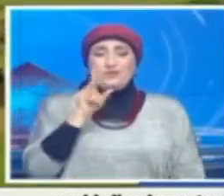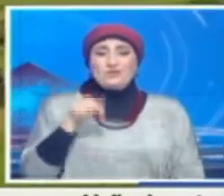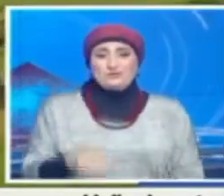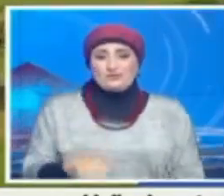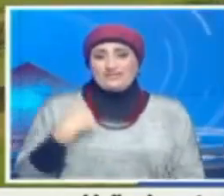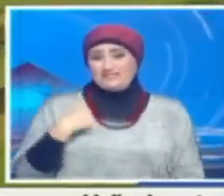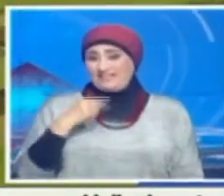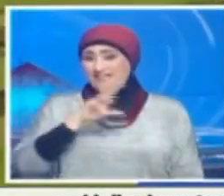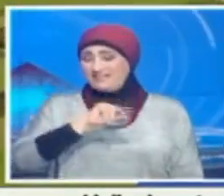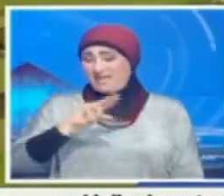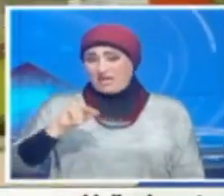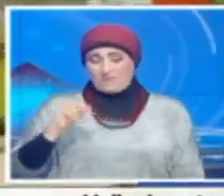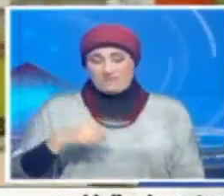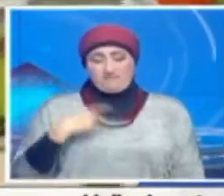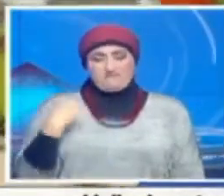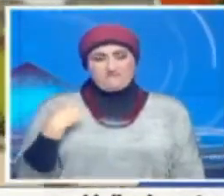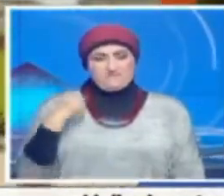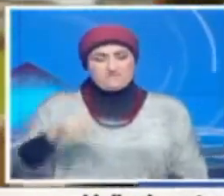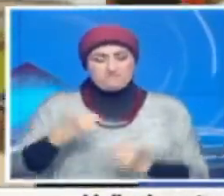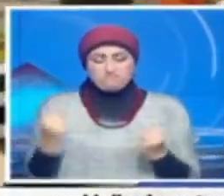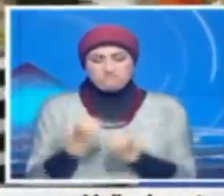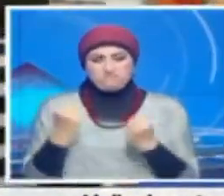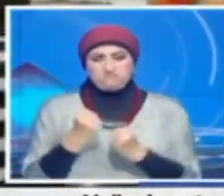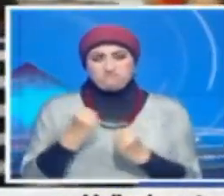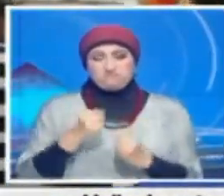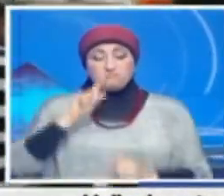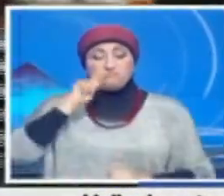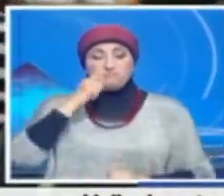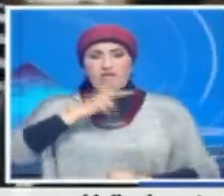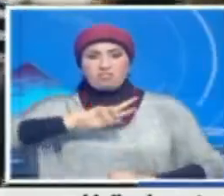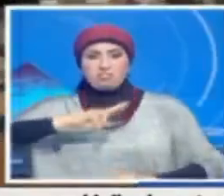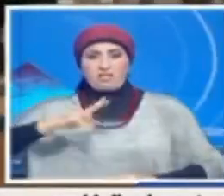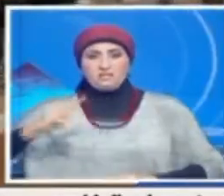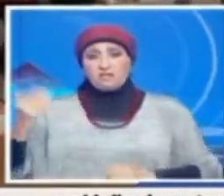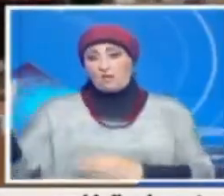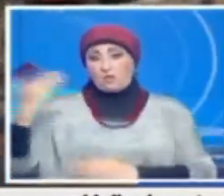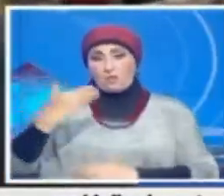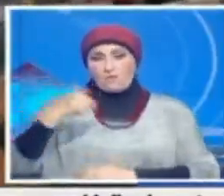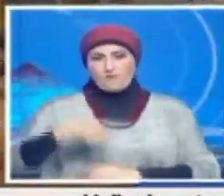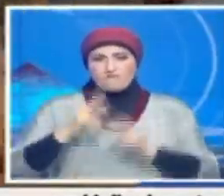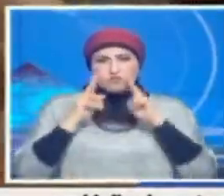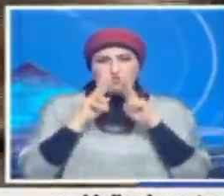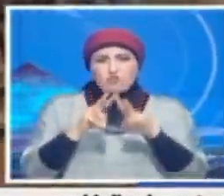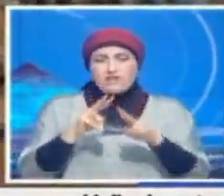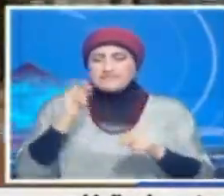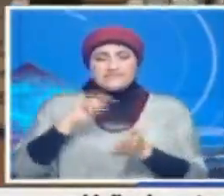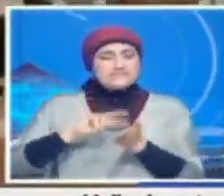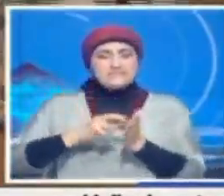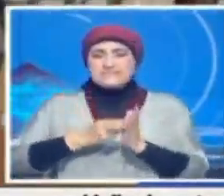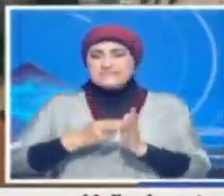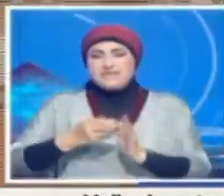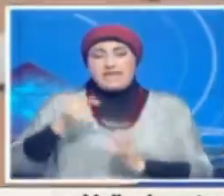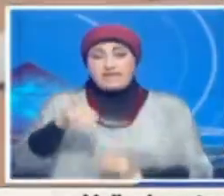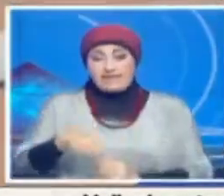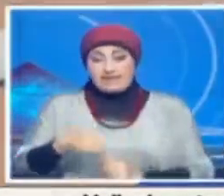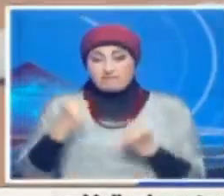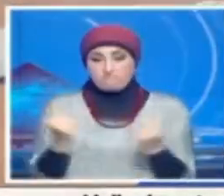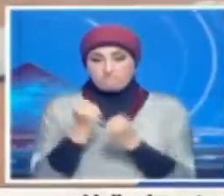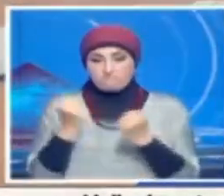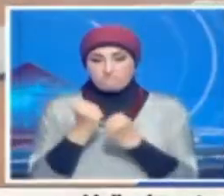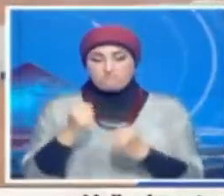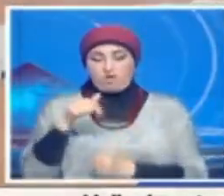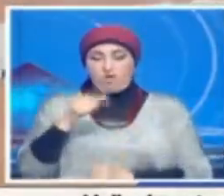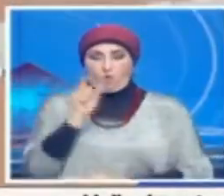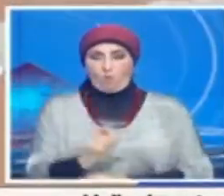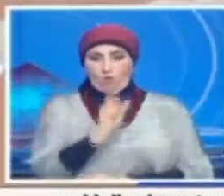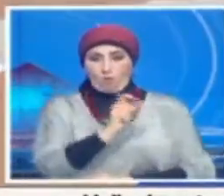مصنعا بحق للرجال، كانت محطة مهمة في زيارة الوفد، والذي شاهد كيفية إعداد طلابها ليحملوا